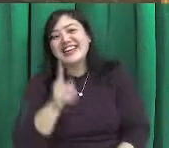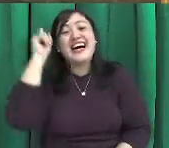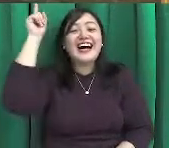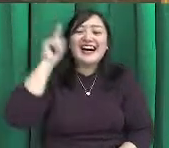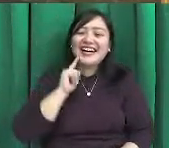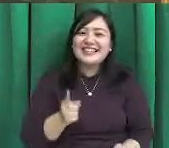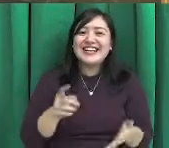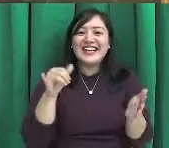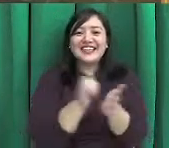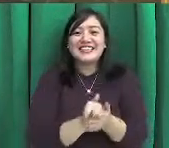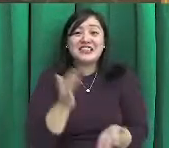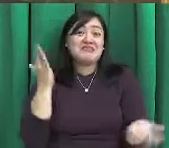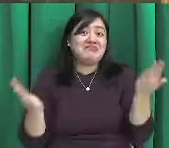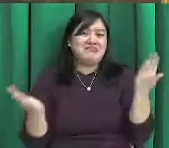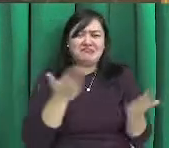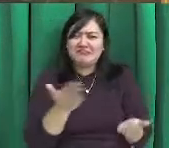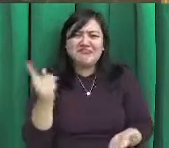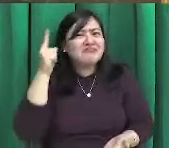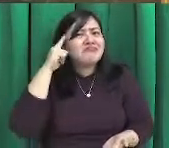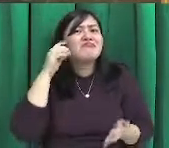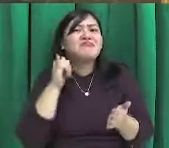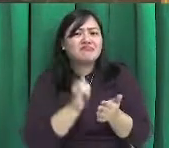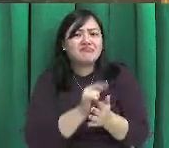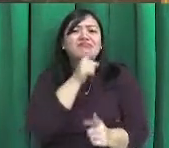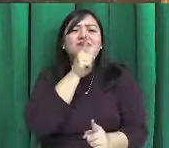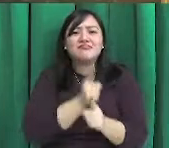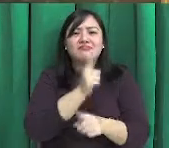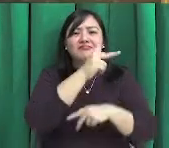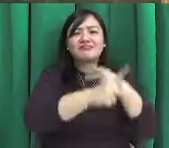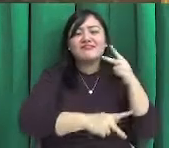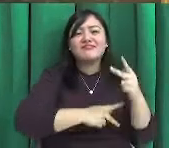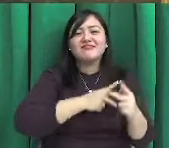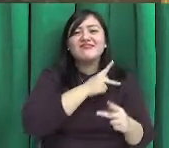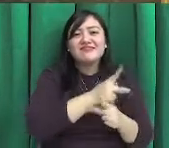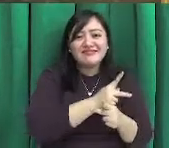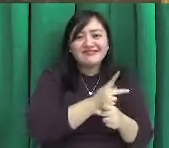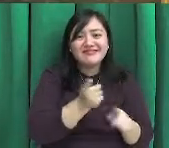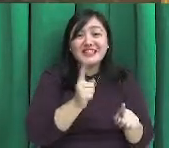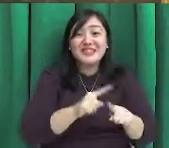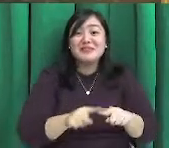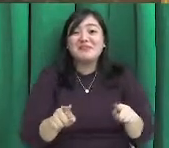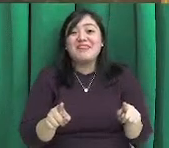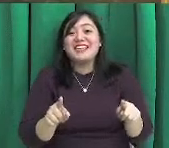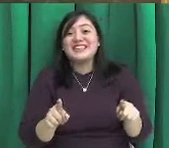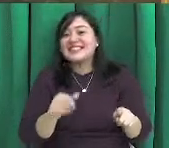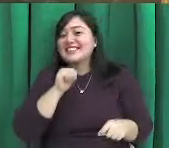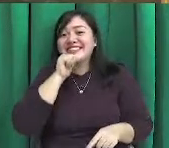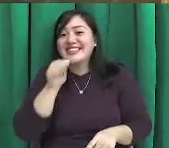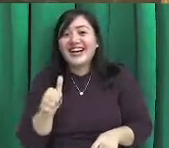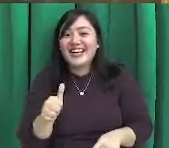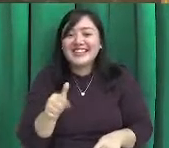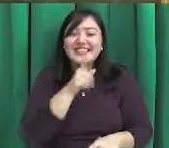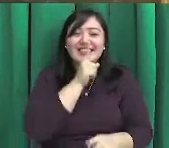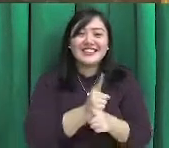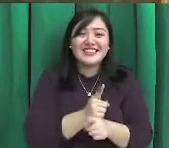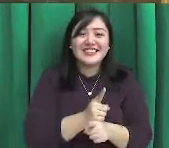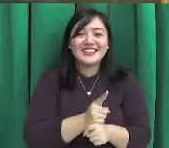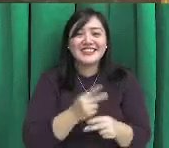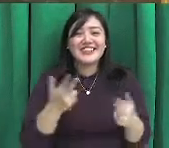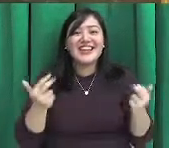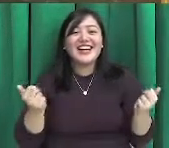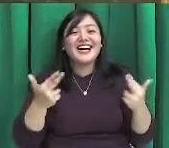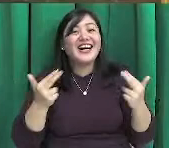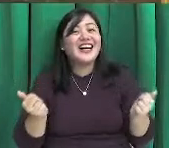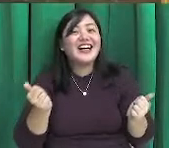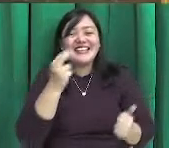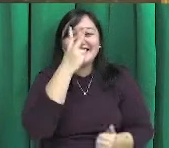you know, akala mo talaga ang bait, you know, yung pala ang pait. Kinikilig na. Yeah, grabe. Yung mga